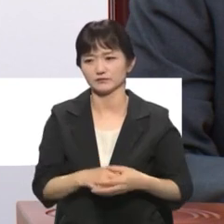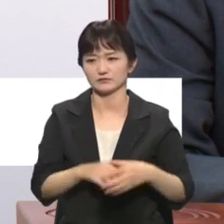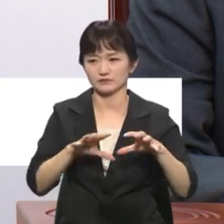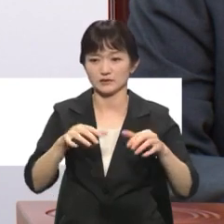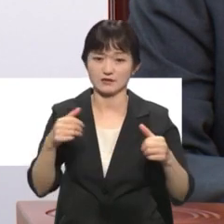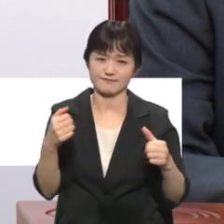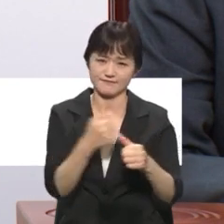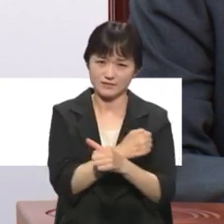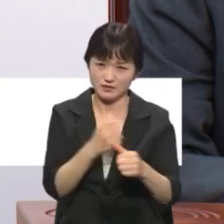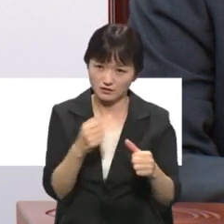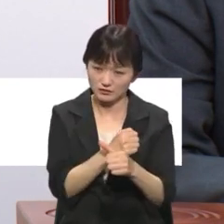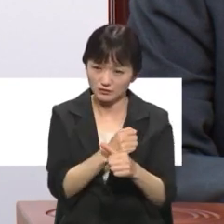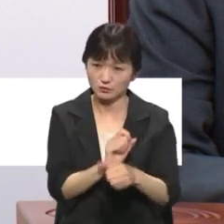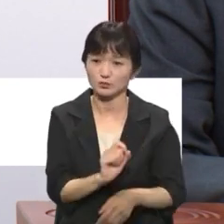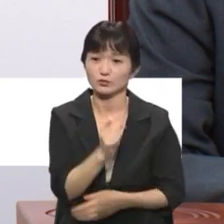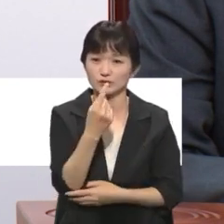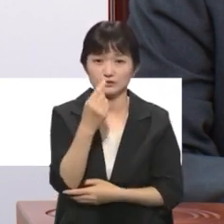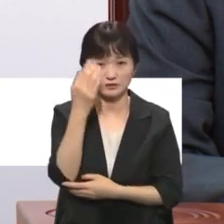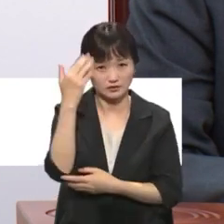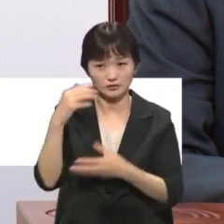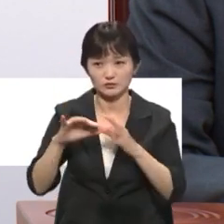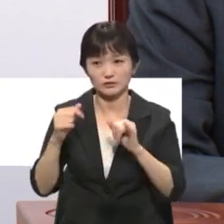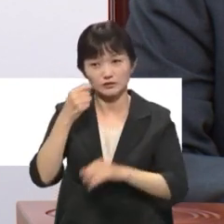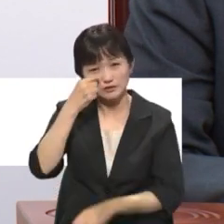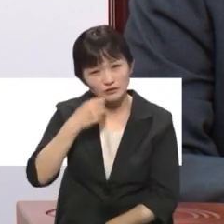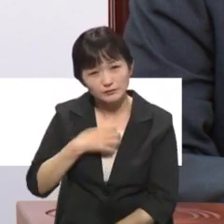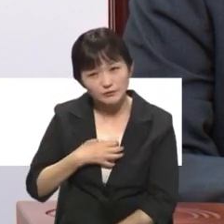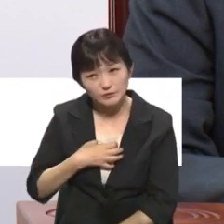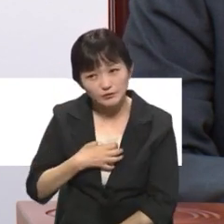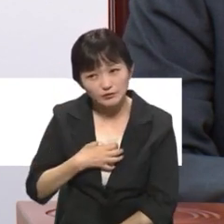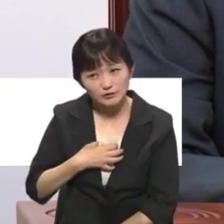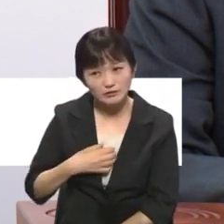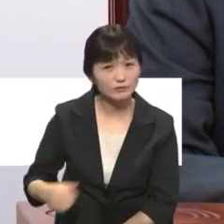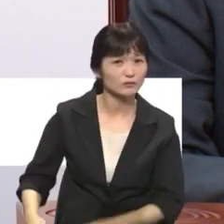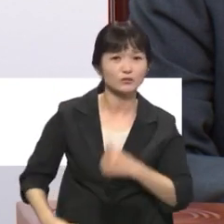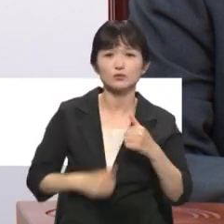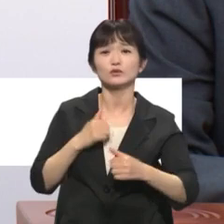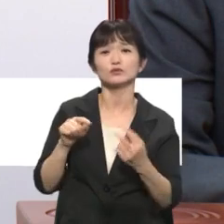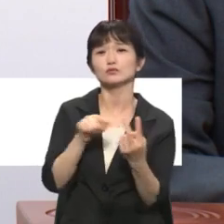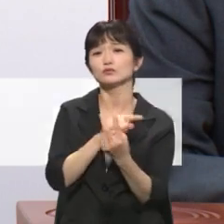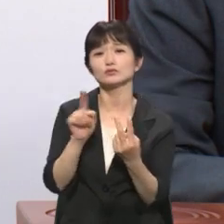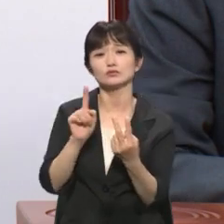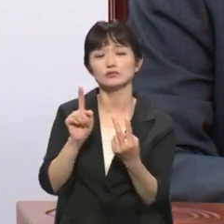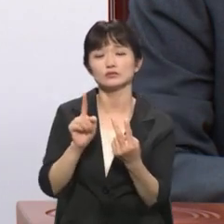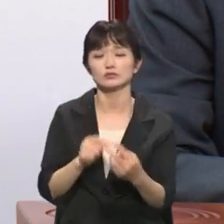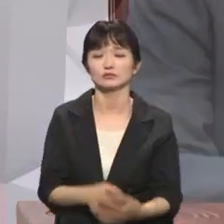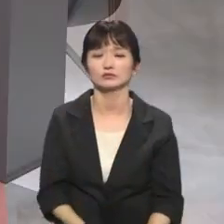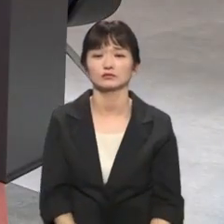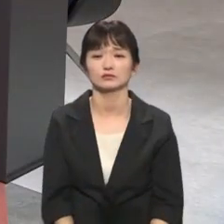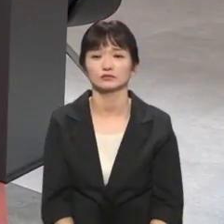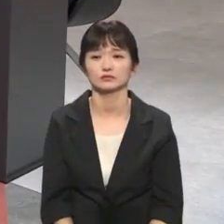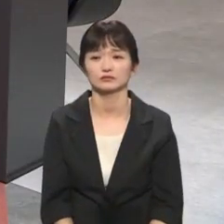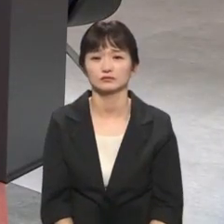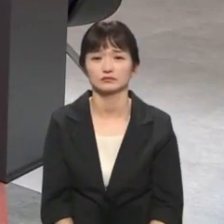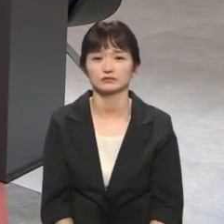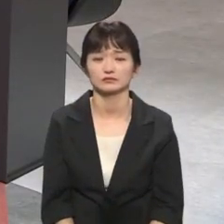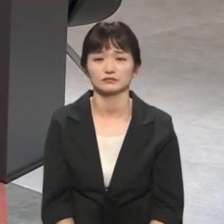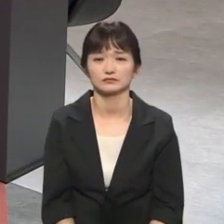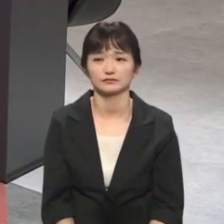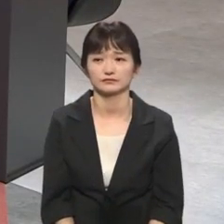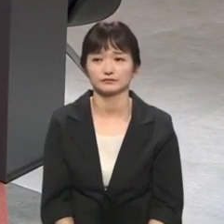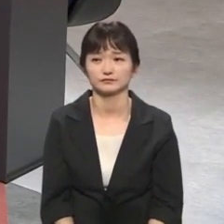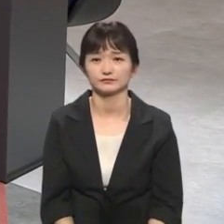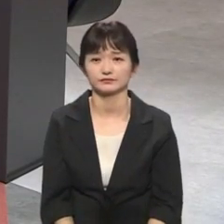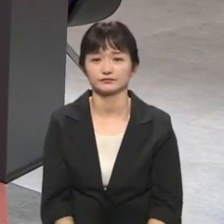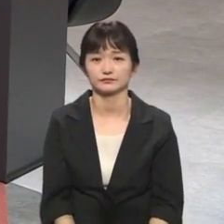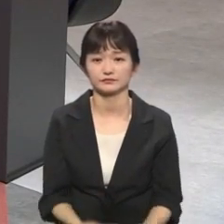폭력에 우리 국민은 슬퍼해야 됩니까 노여해야 합니까 자